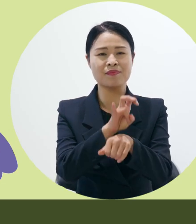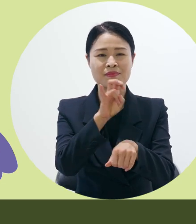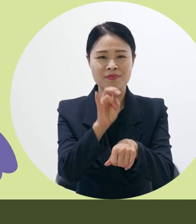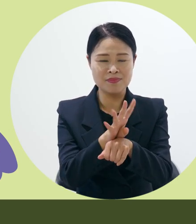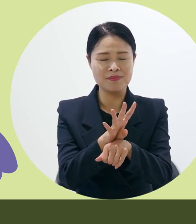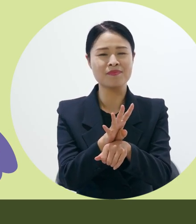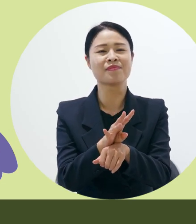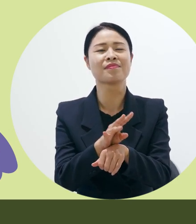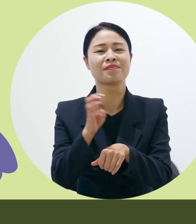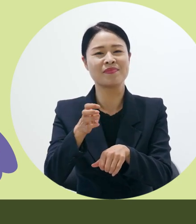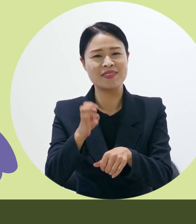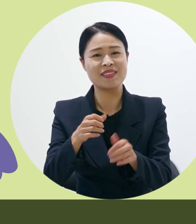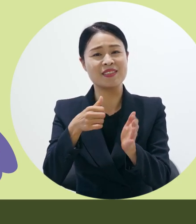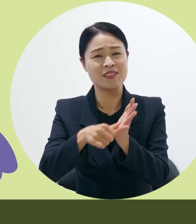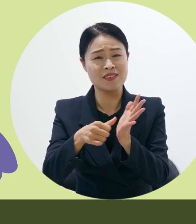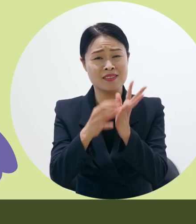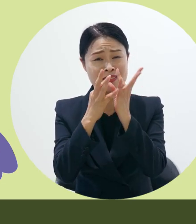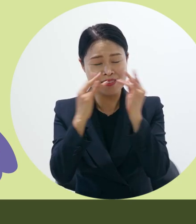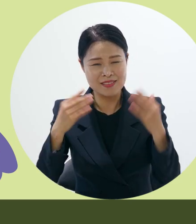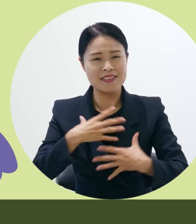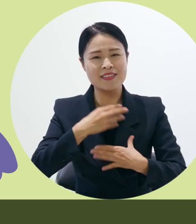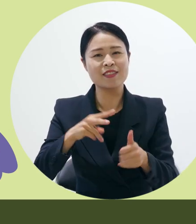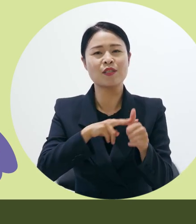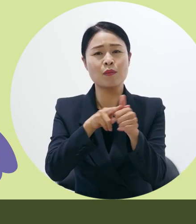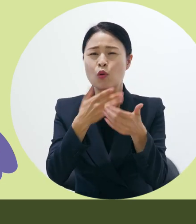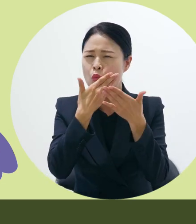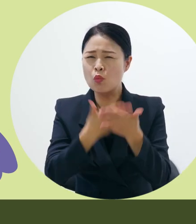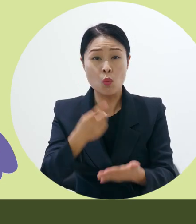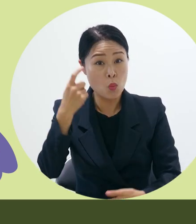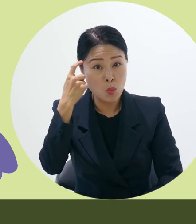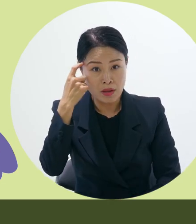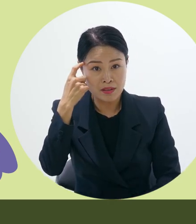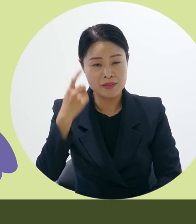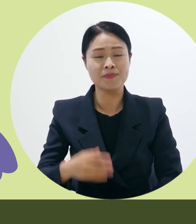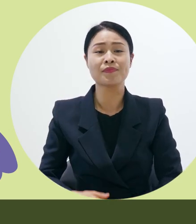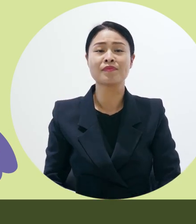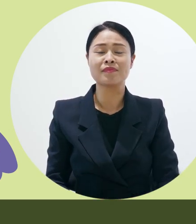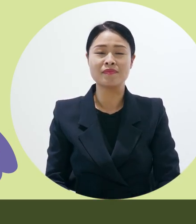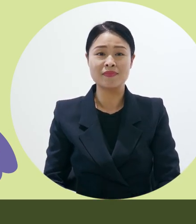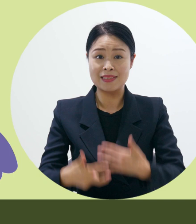의약외품 안전정보는 왜 중요할까요?